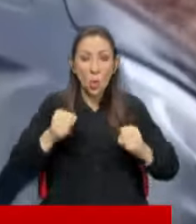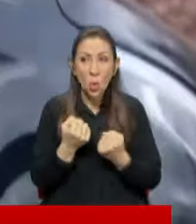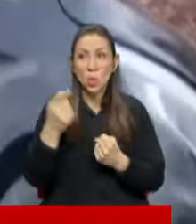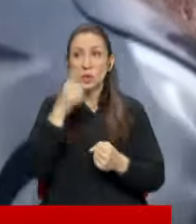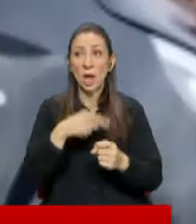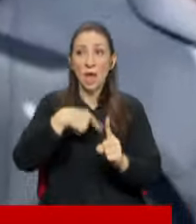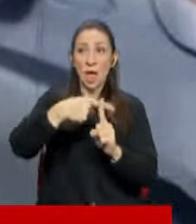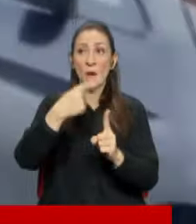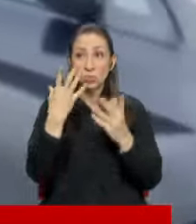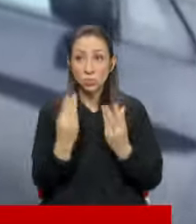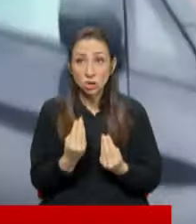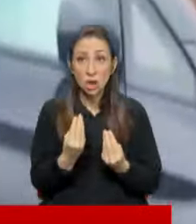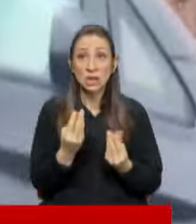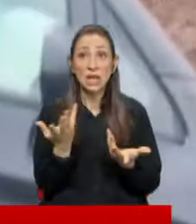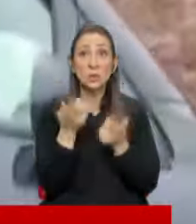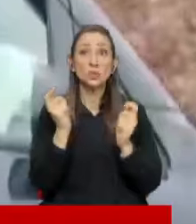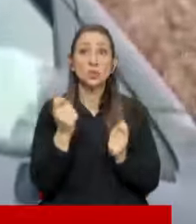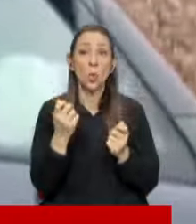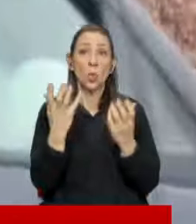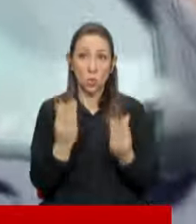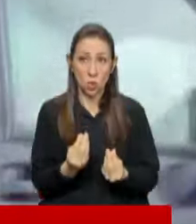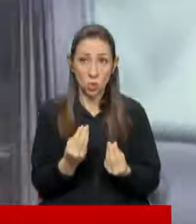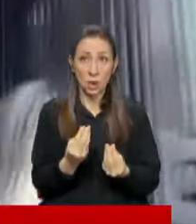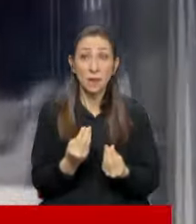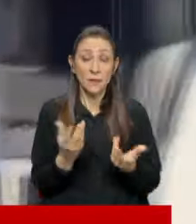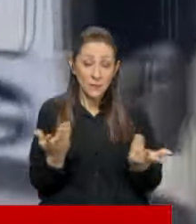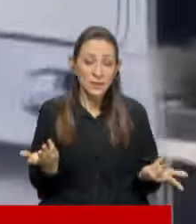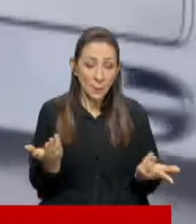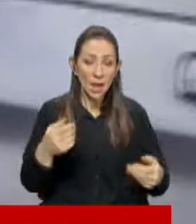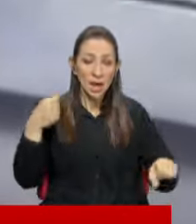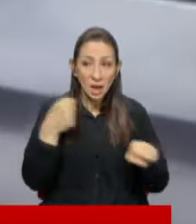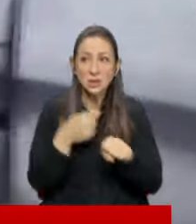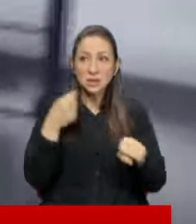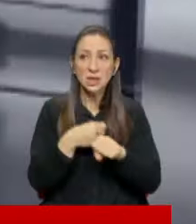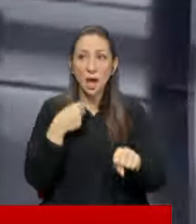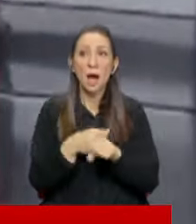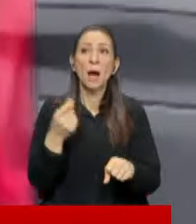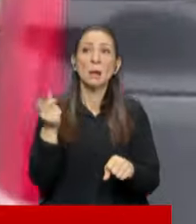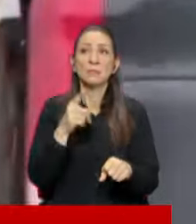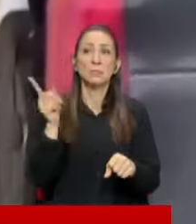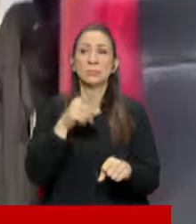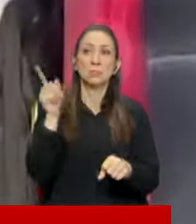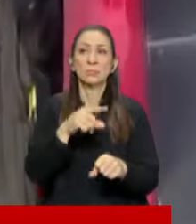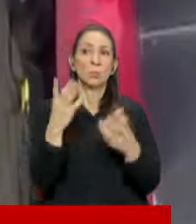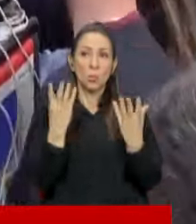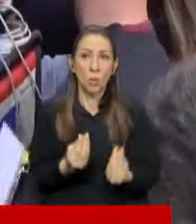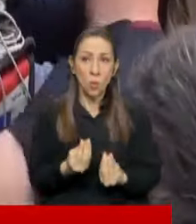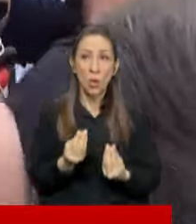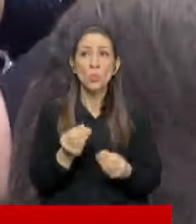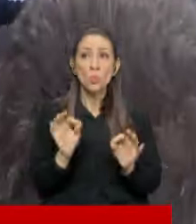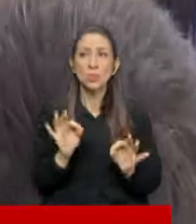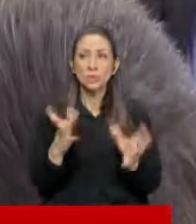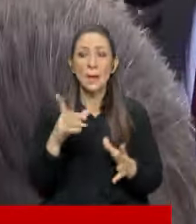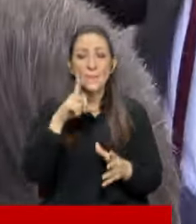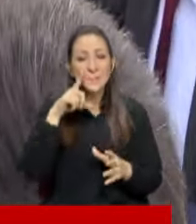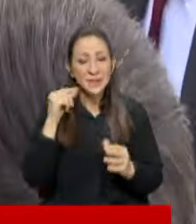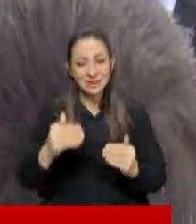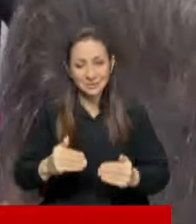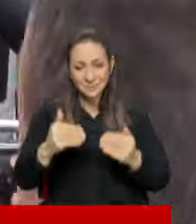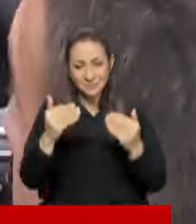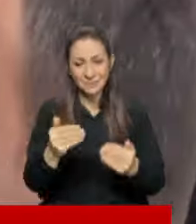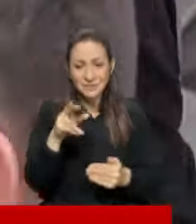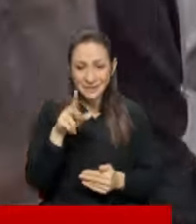buna eklenince daha zor bir hale geliyor. Ve tabii ki kazalarda bir nevi kaçınılmaz. Mümkünse Mayıs ayı